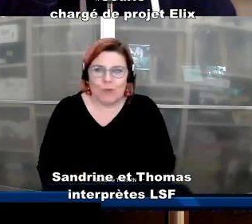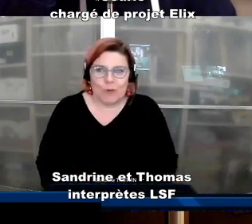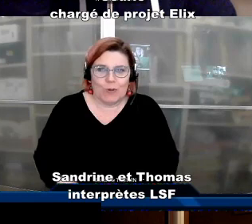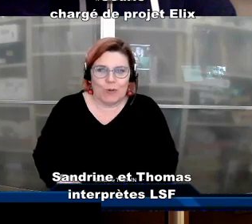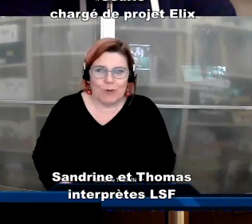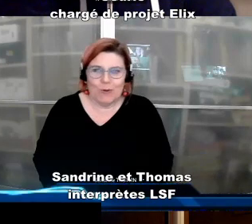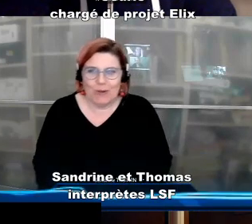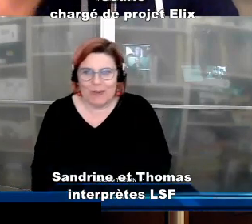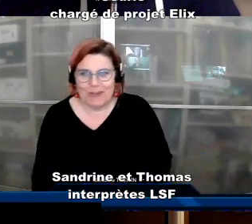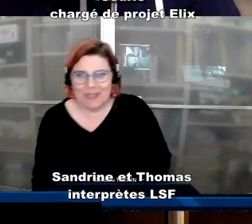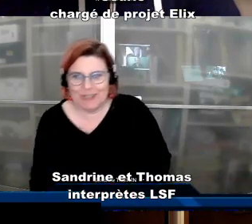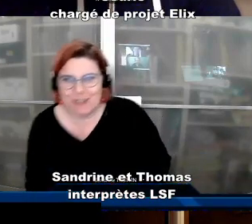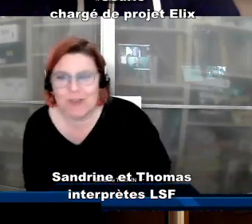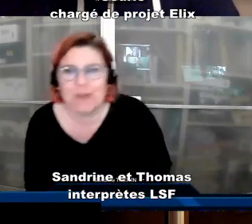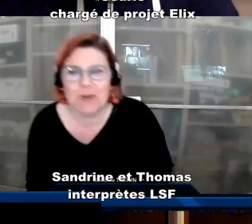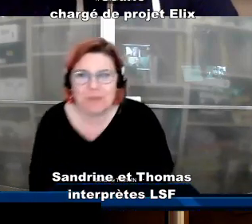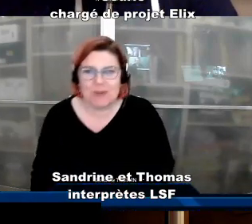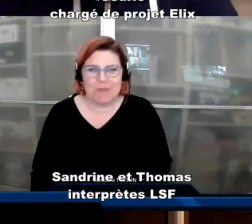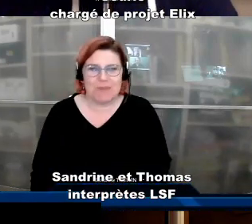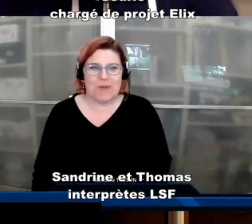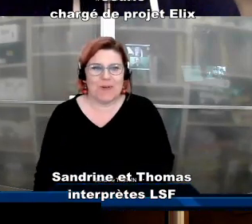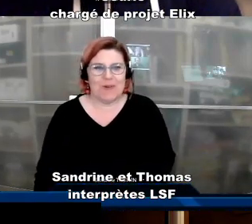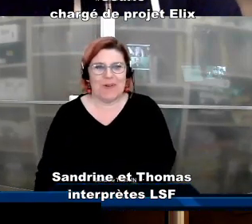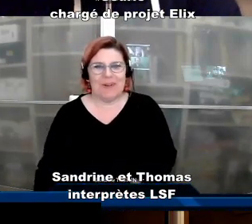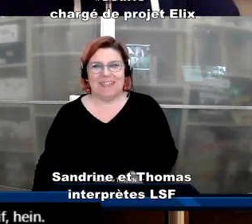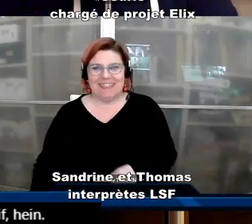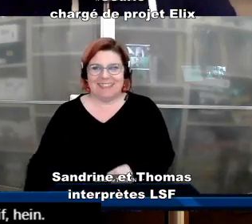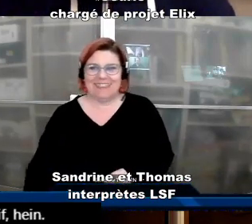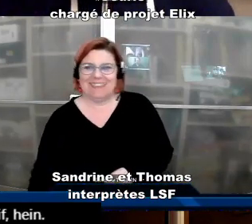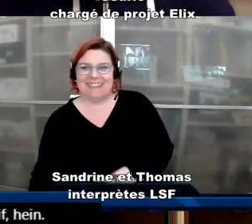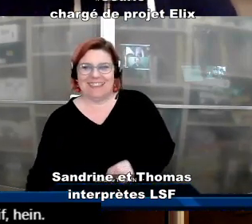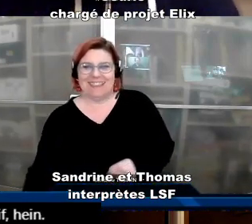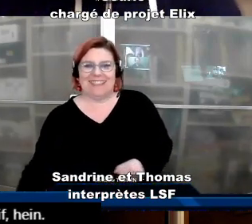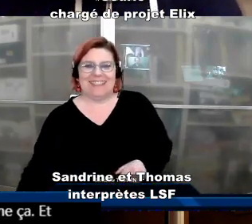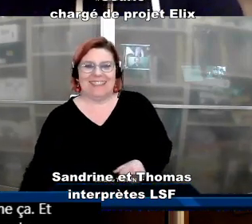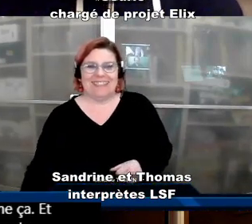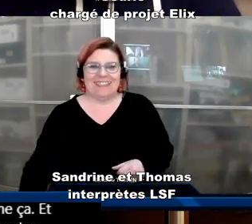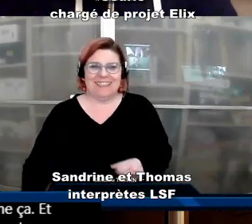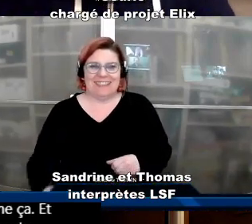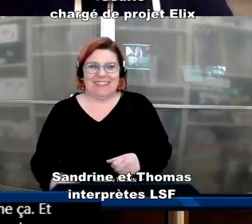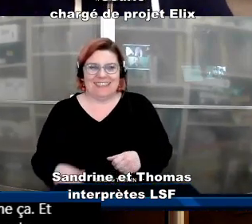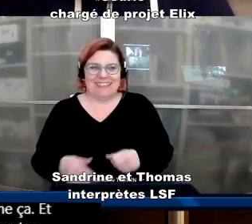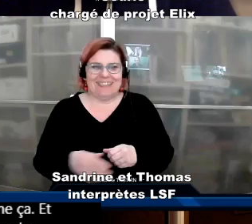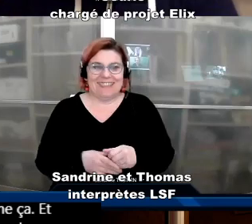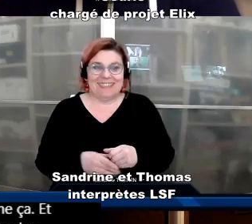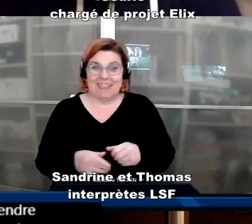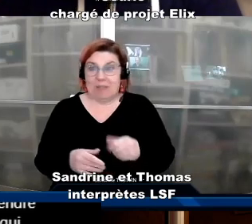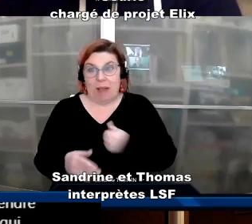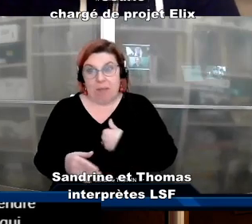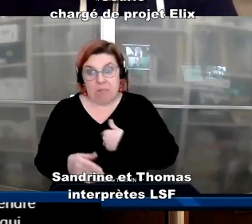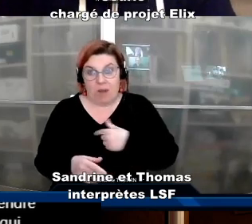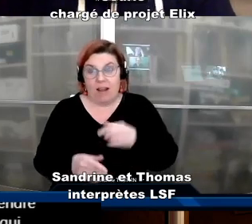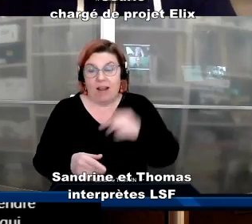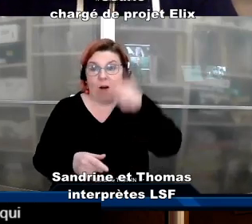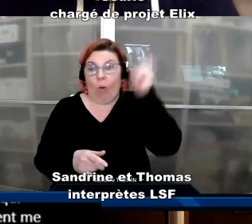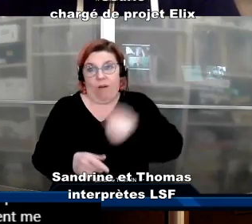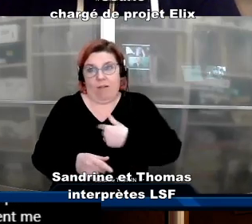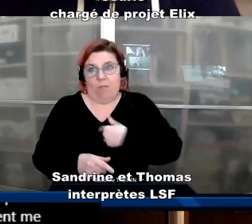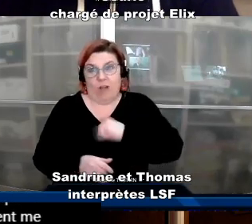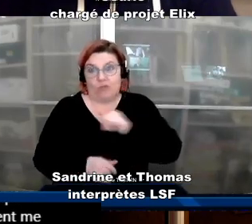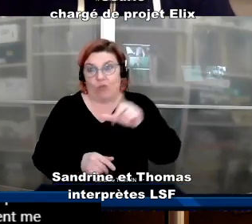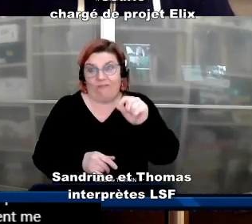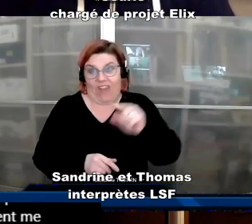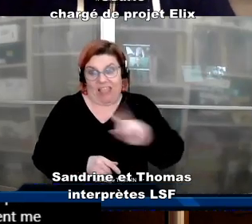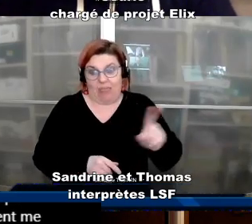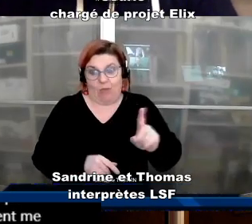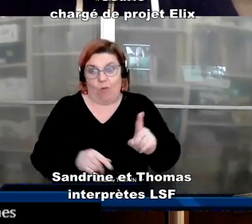Qu'est-ce que je me suis fait gronder par ma professeure avec les chiffres. J'ai mis longtemps avant de compter correctement jusqu'à 20, moi. Ah, ça va, je suis non, pas non,